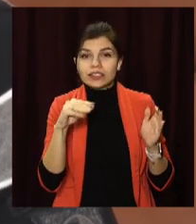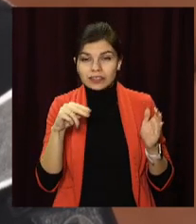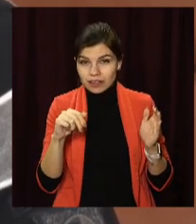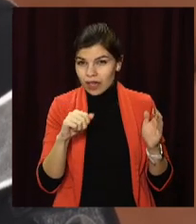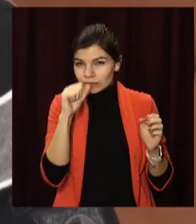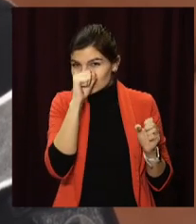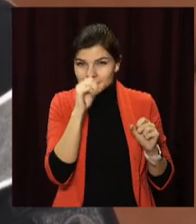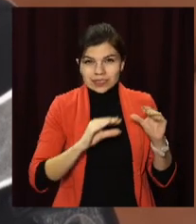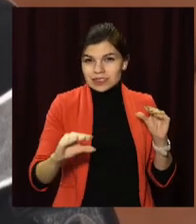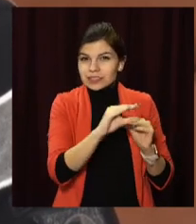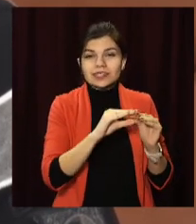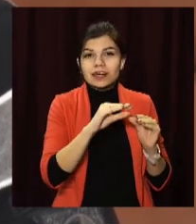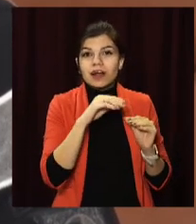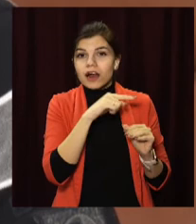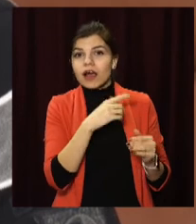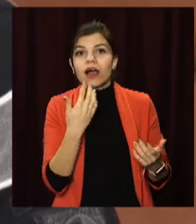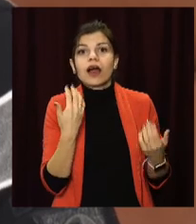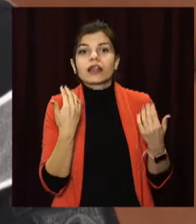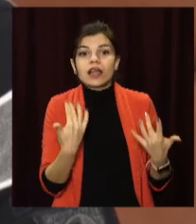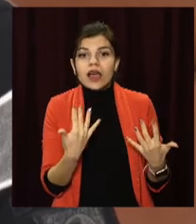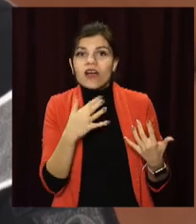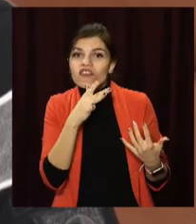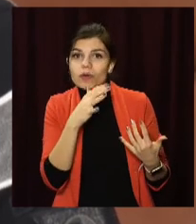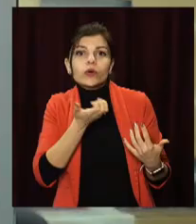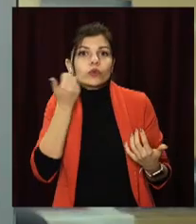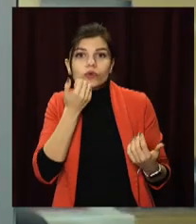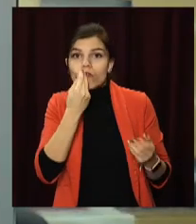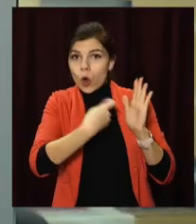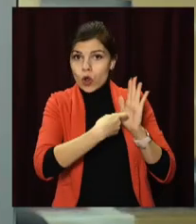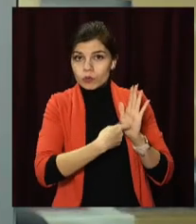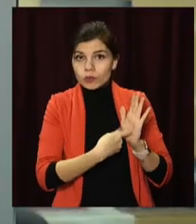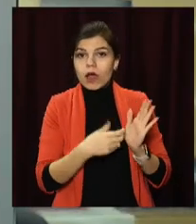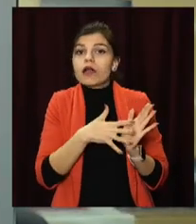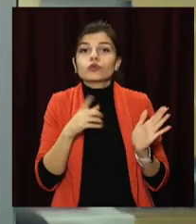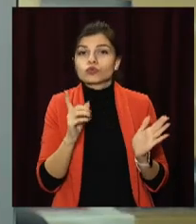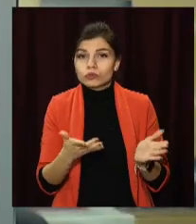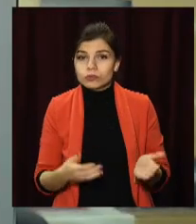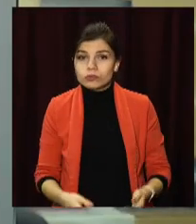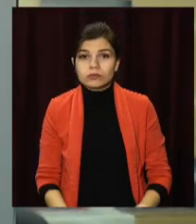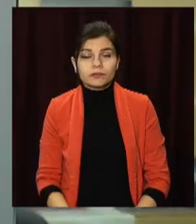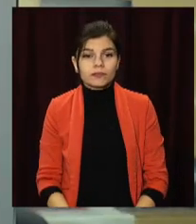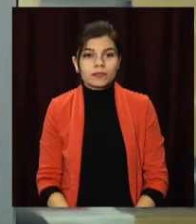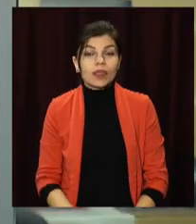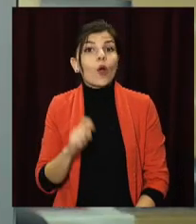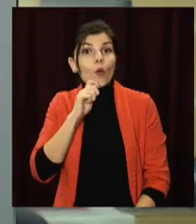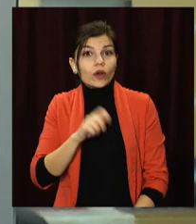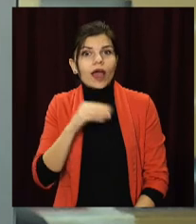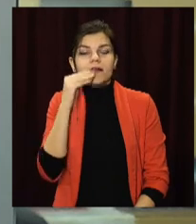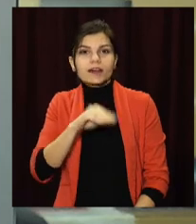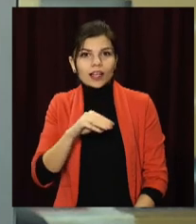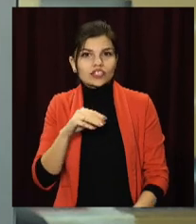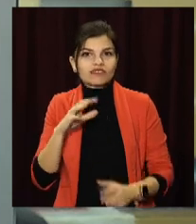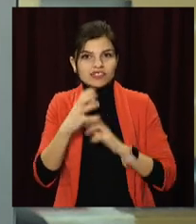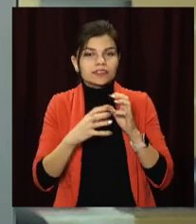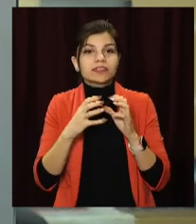регион, который может нас на какое-то время прокормить. Українка – найкраща у світі. Альона Шостко